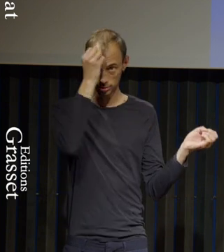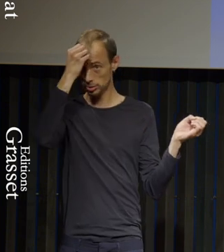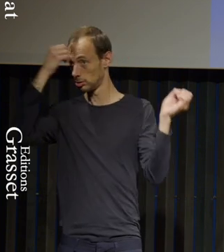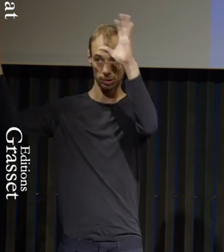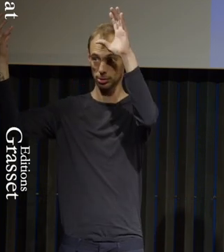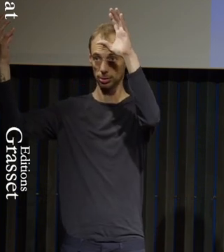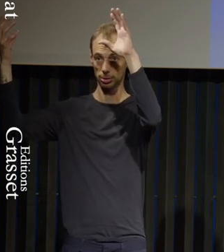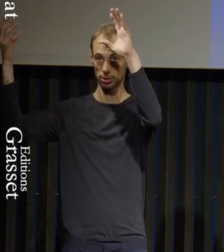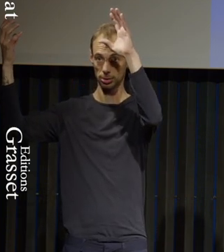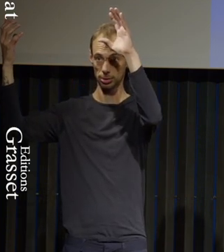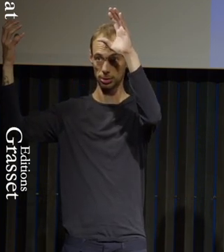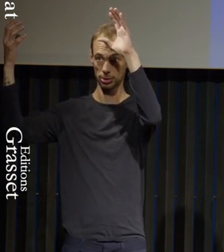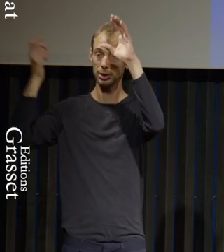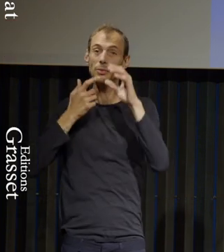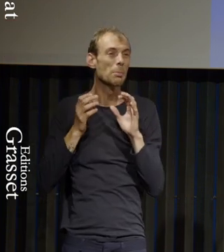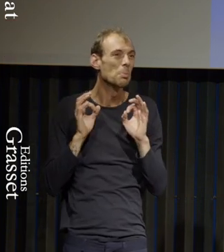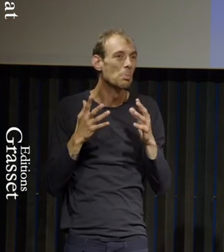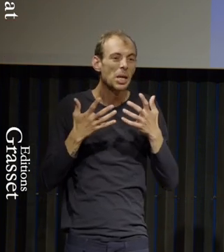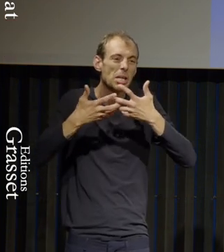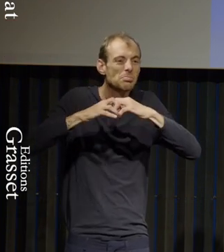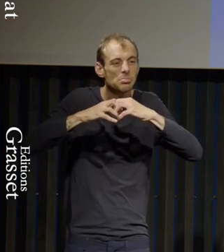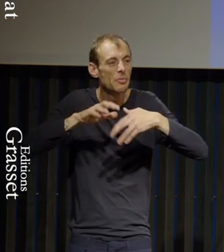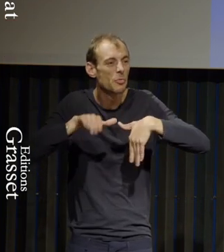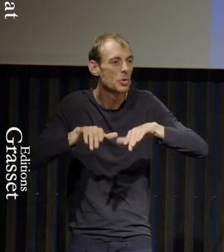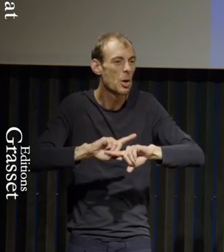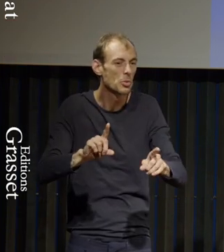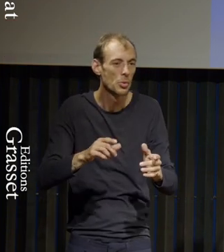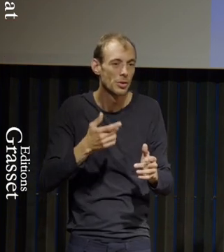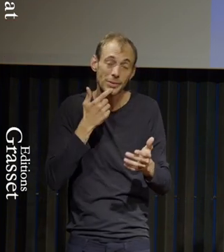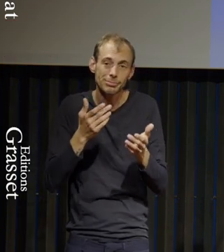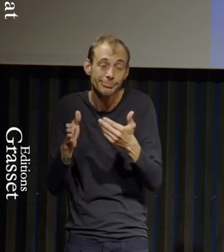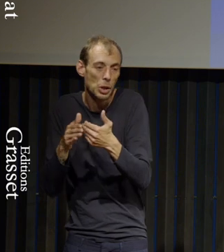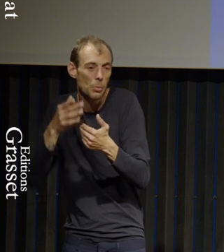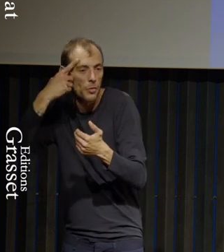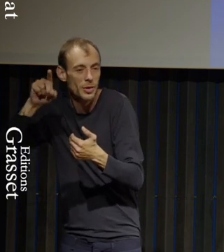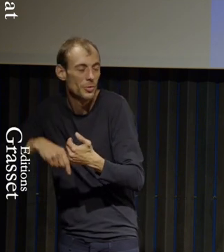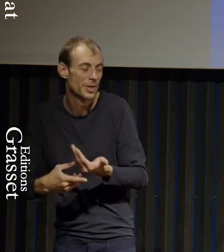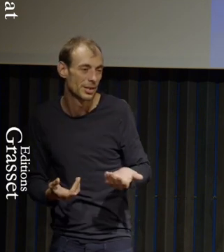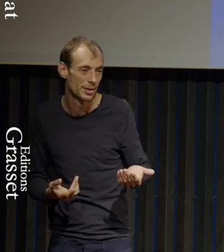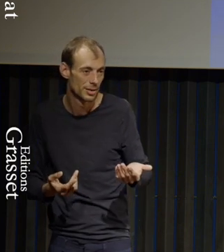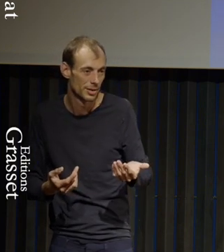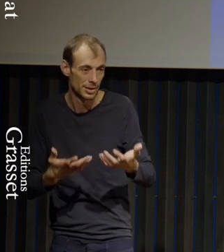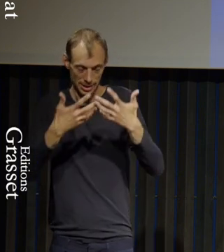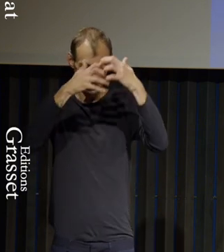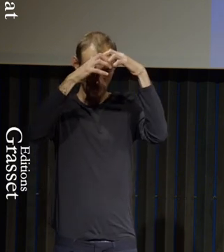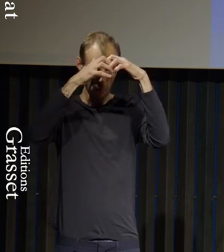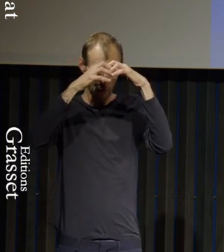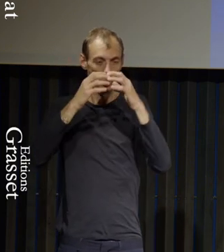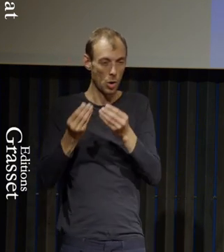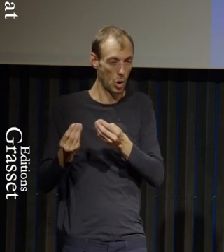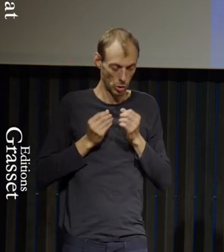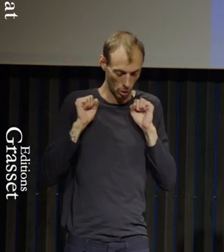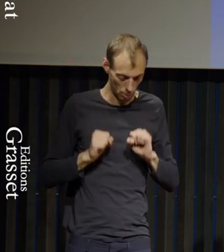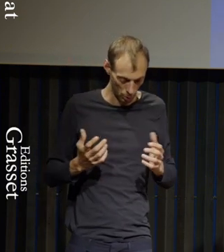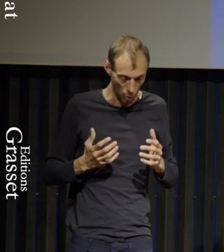plus loin que la seule mécanique du cerveau, on va jusqu'à la philosophie, jusqu'à ce que nous permet cet organe à nous représenter le